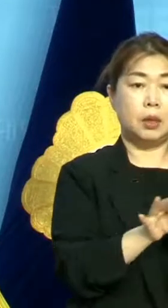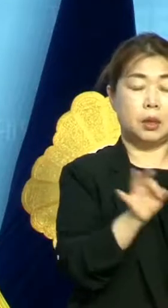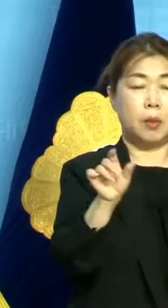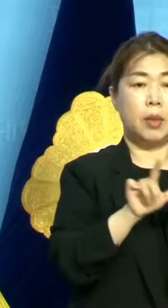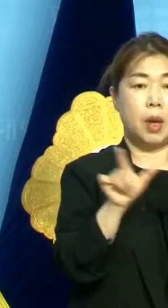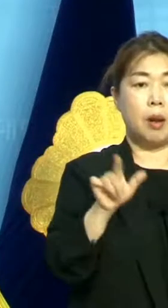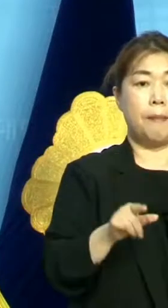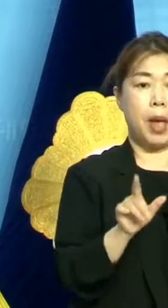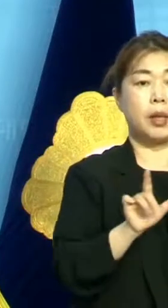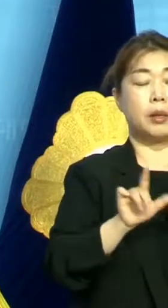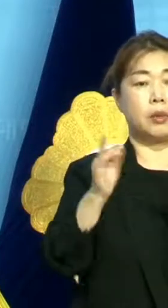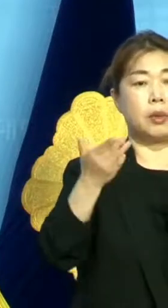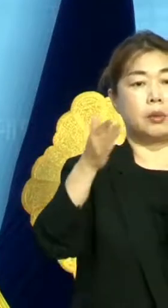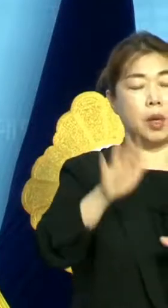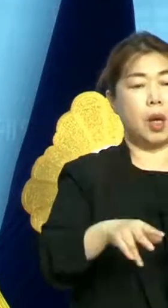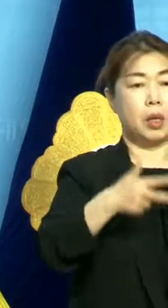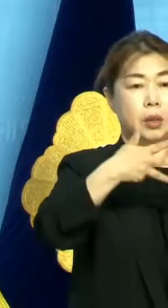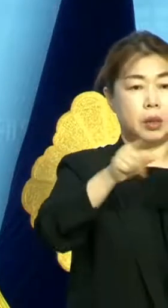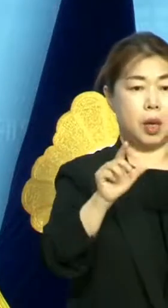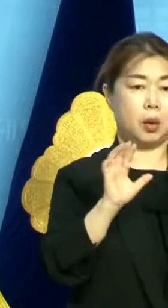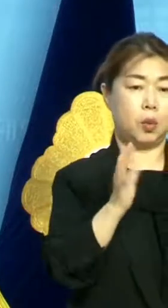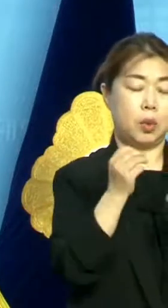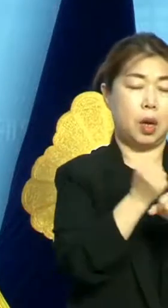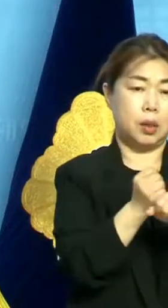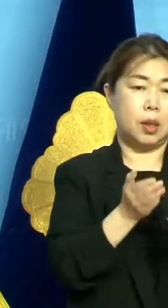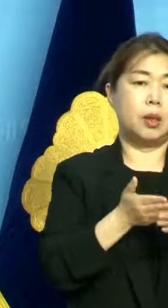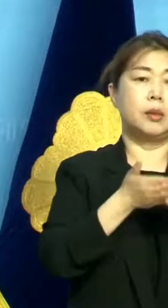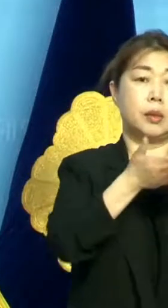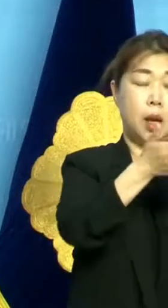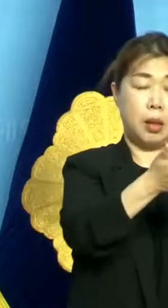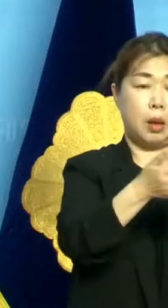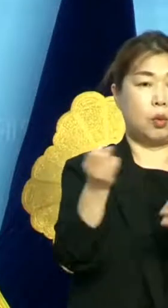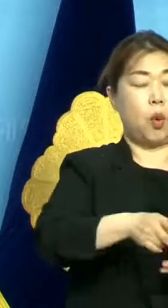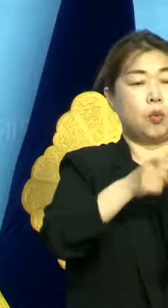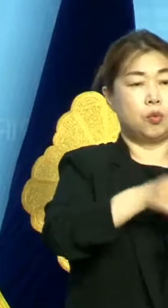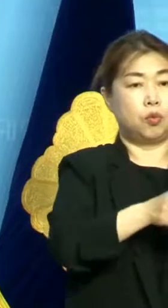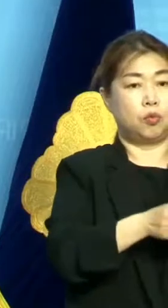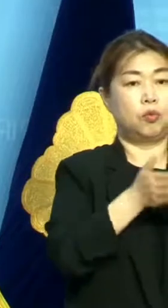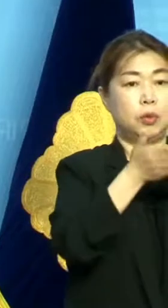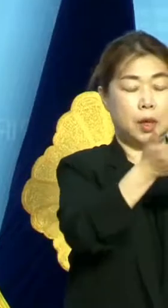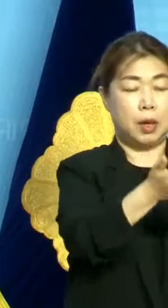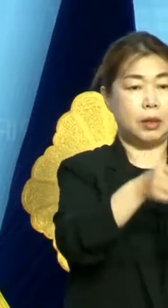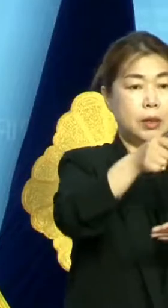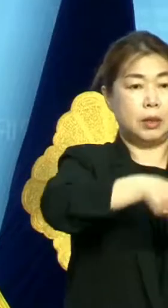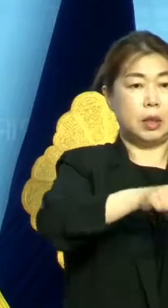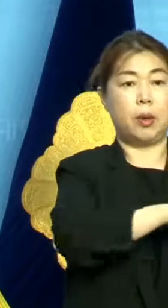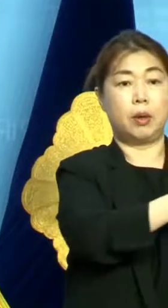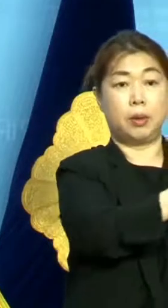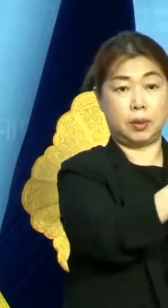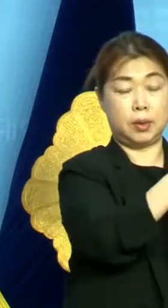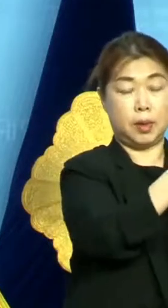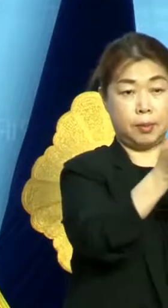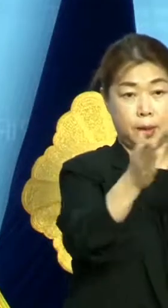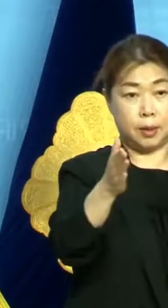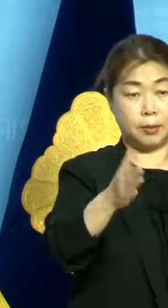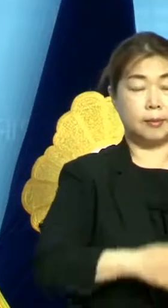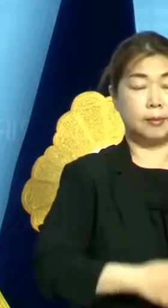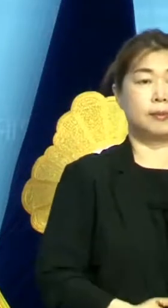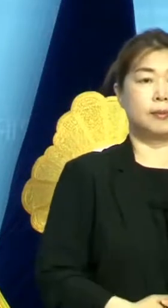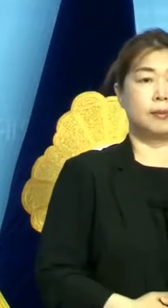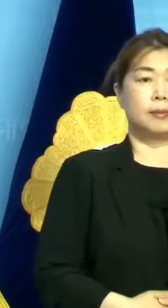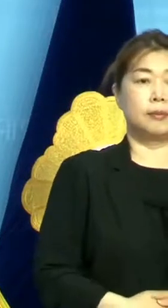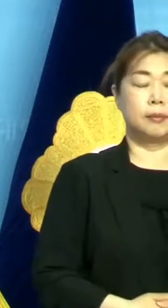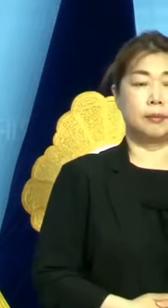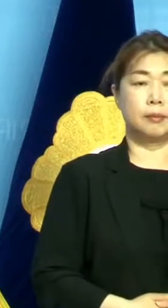논의를 시작하자 라는 제안하고 또 촉구하는 기자회견을 시작하도록 하겠습니다